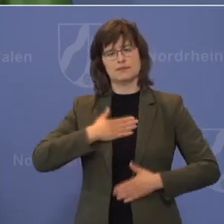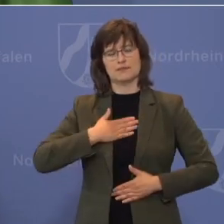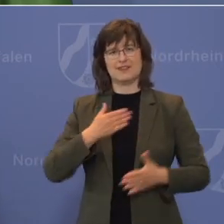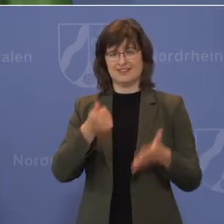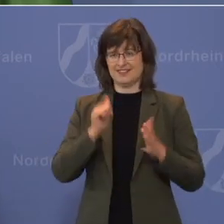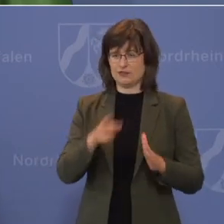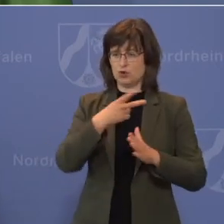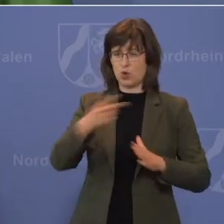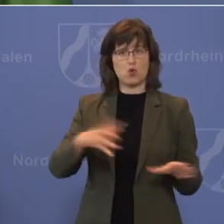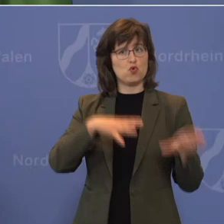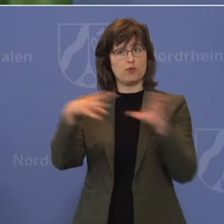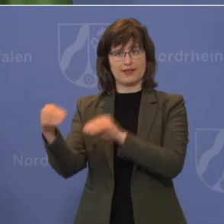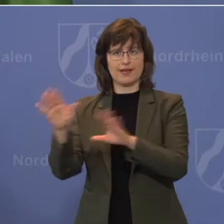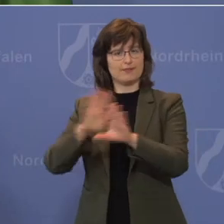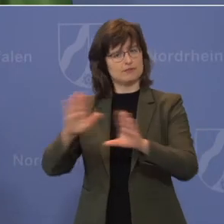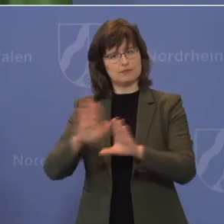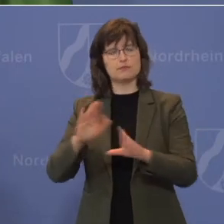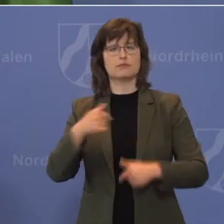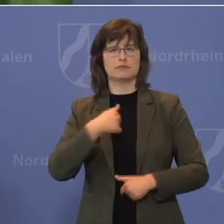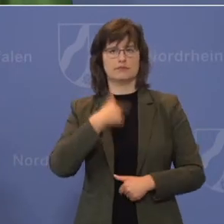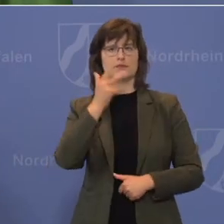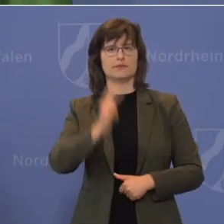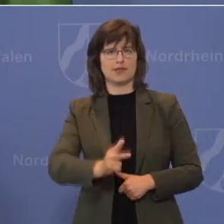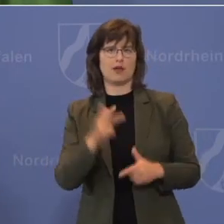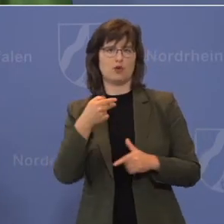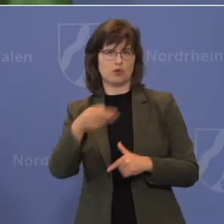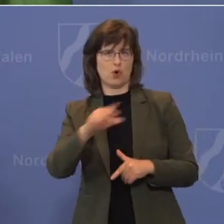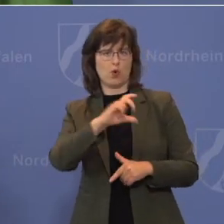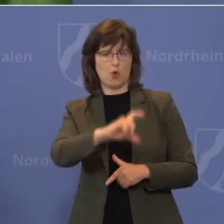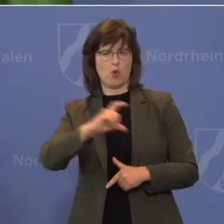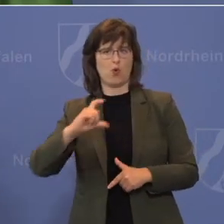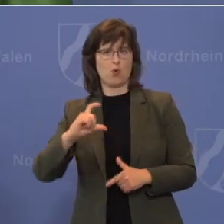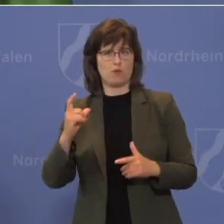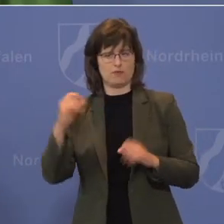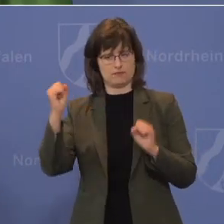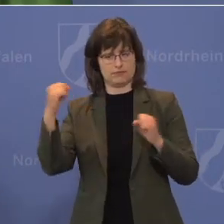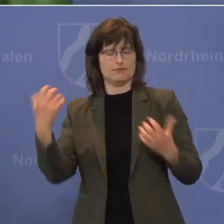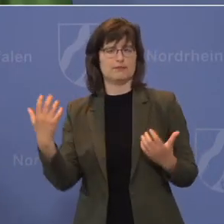dem Umfang gewählt, wie wir ihn vorgeschlagen haben. Aber er